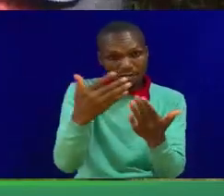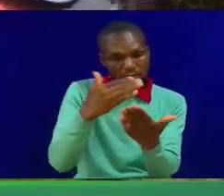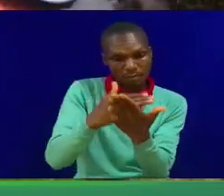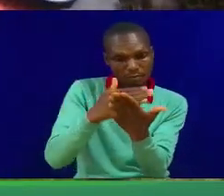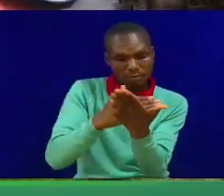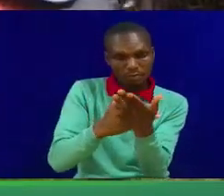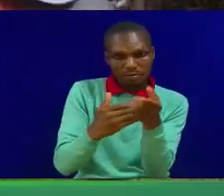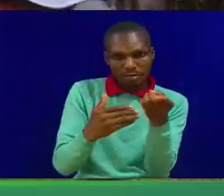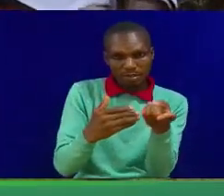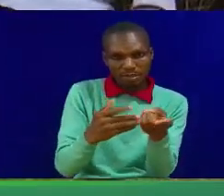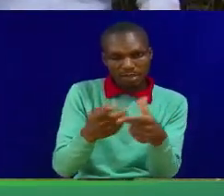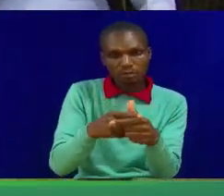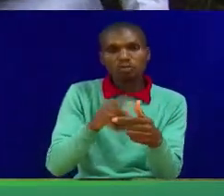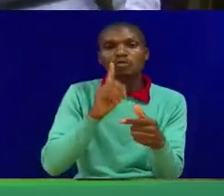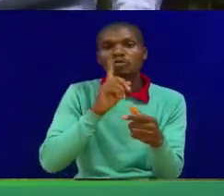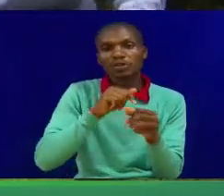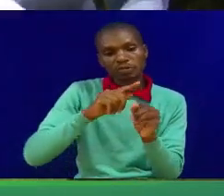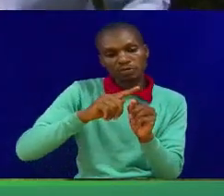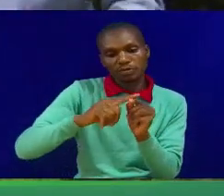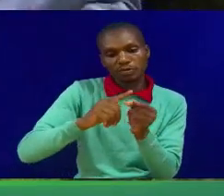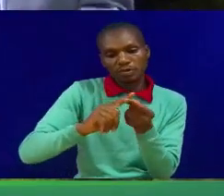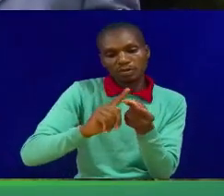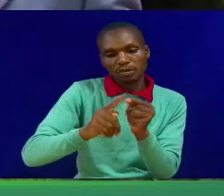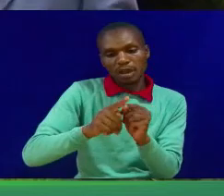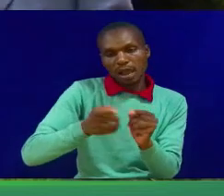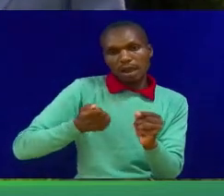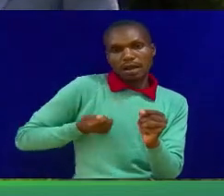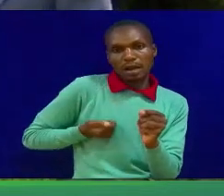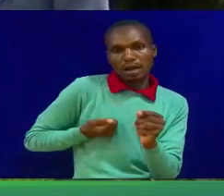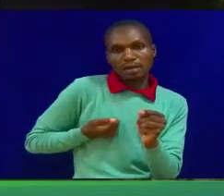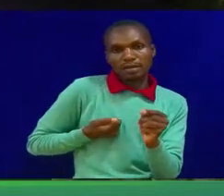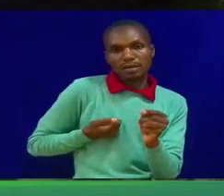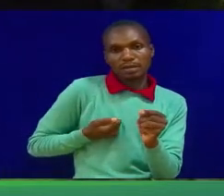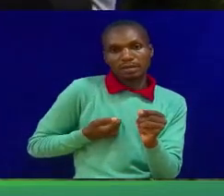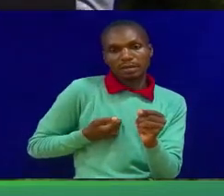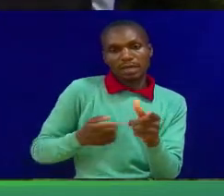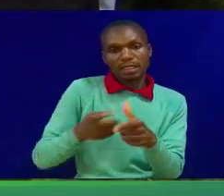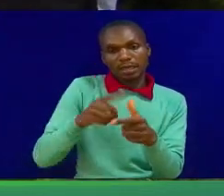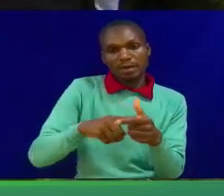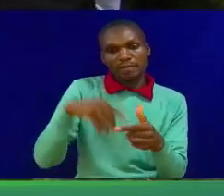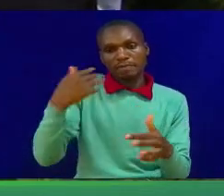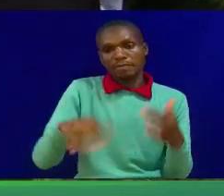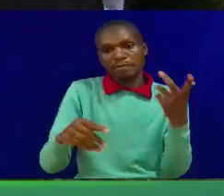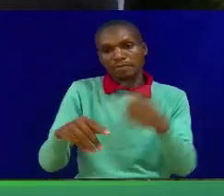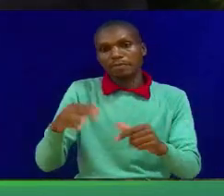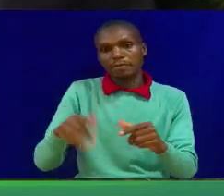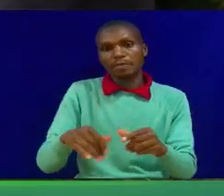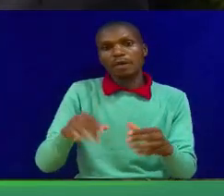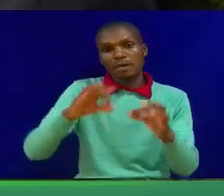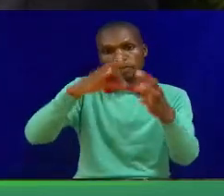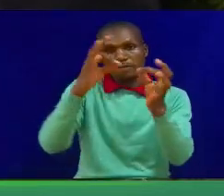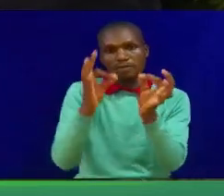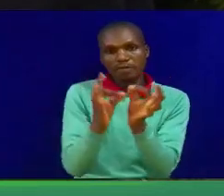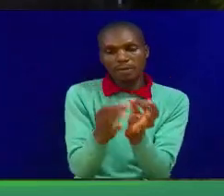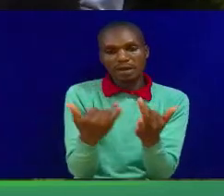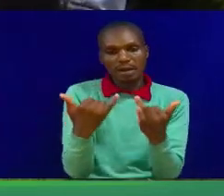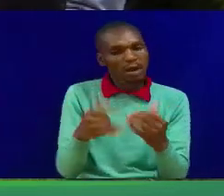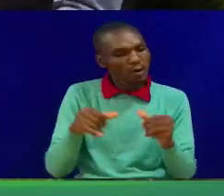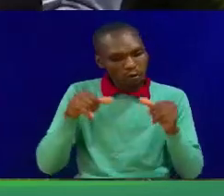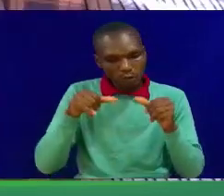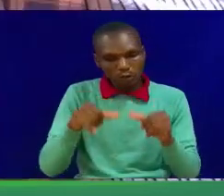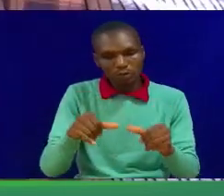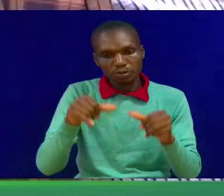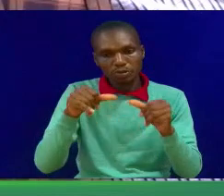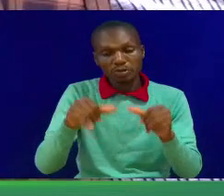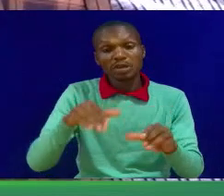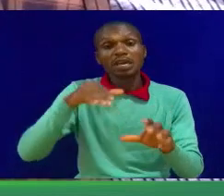ya wene ilikukora ogo sara kwa wana abaiseke amo nejisegija nyomba ni kubono ekebekyo kende kwene kiwa ase